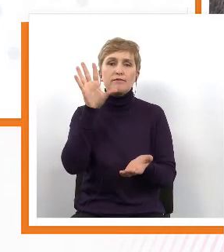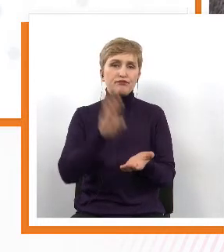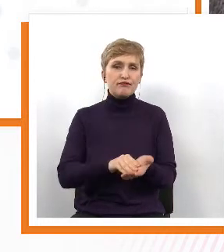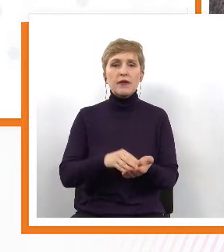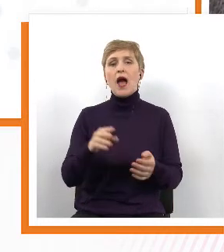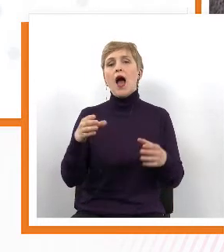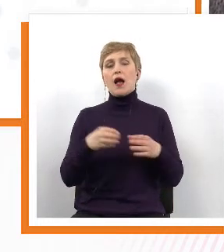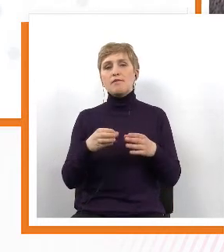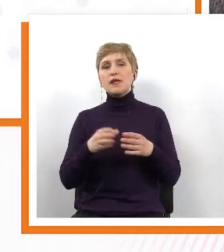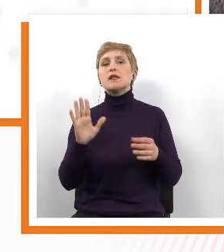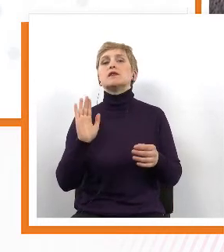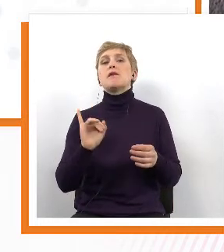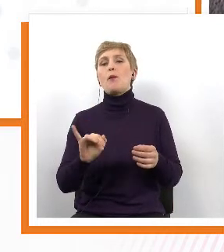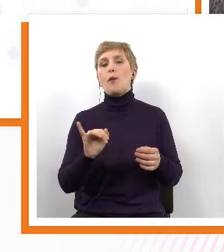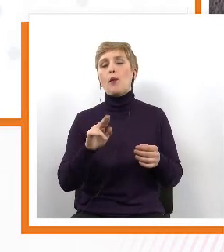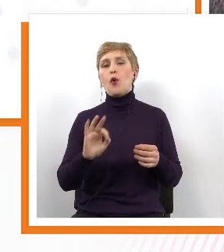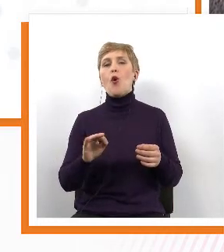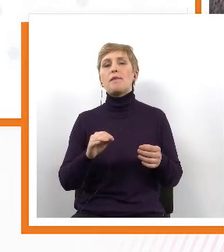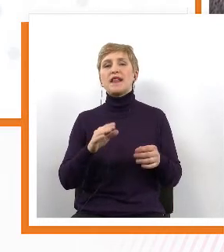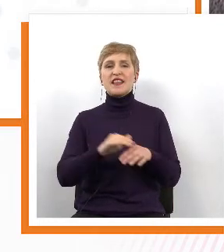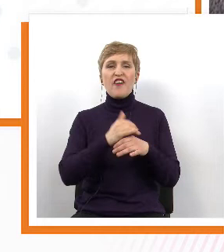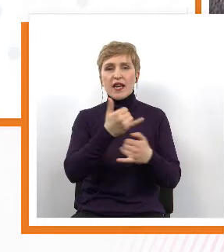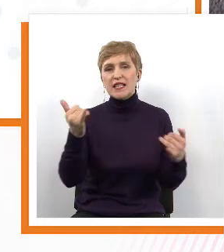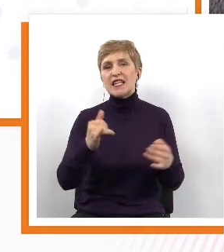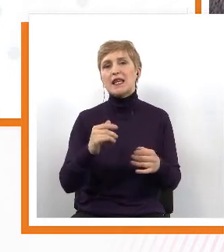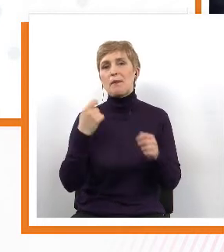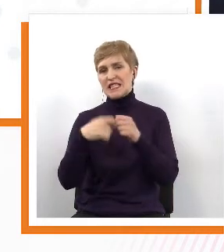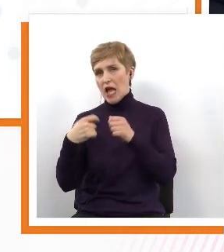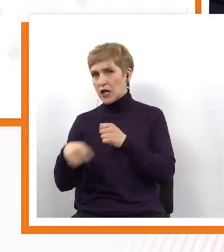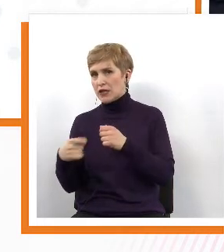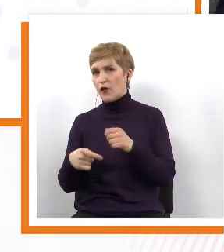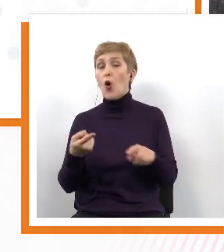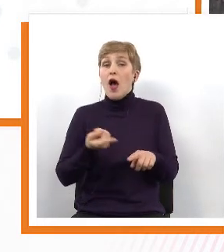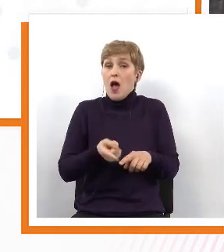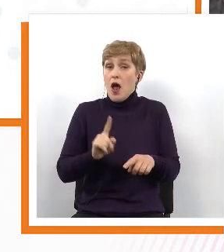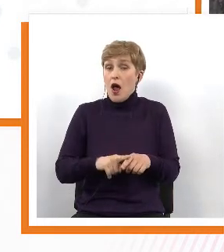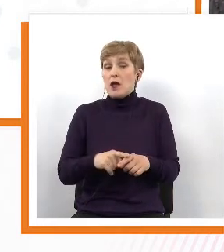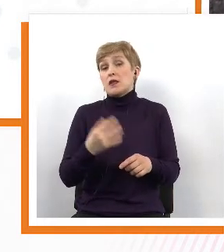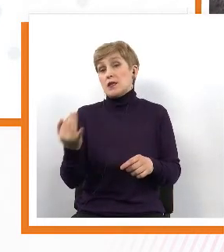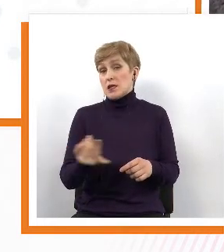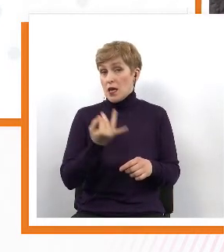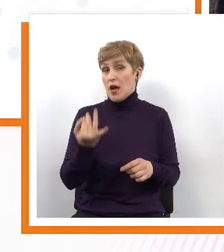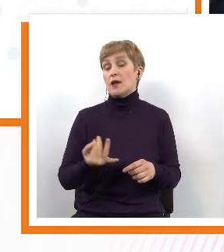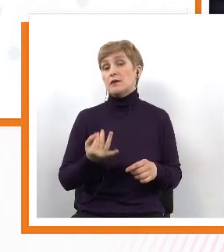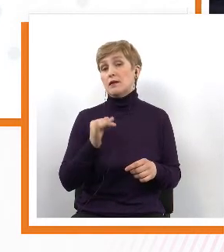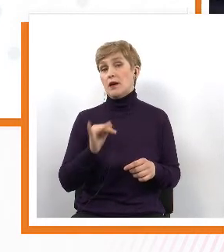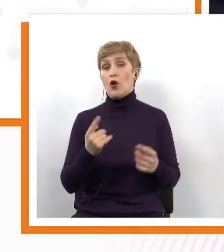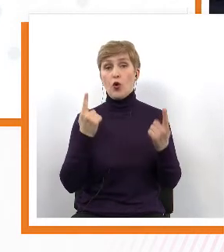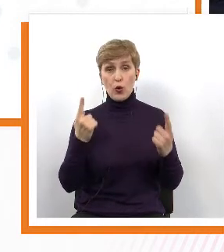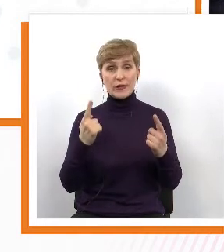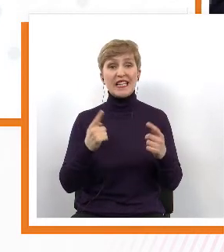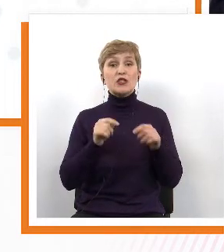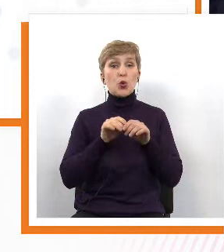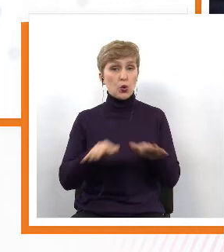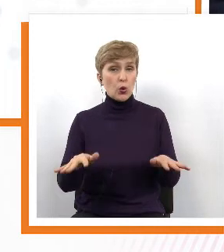по благотворительности и меценатству. Это достаточно интересно и такая крупная структура, в